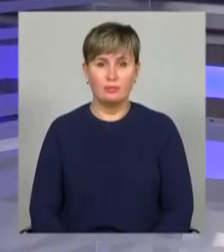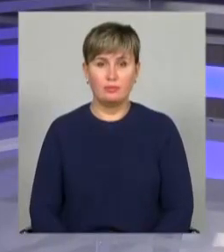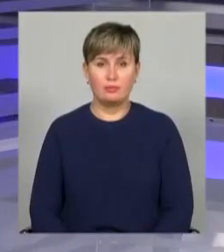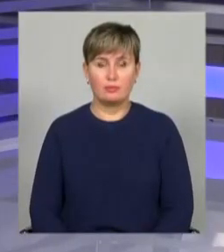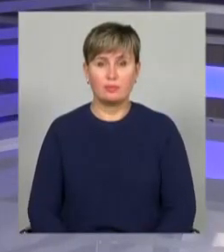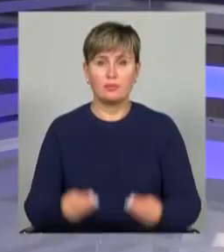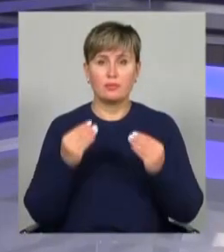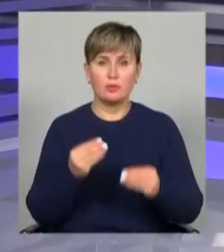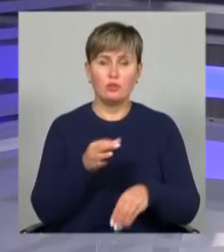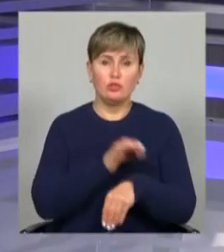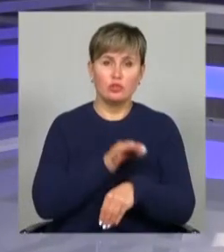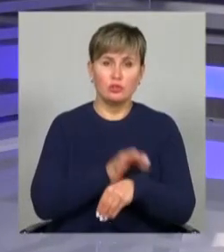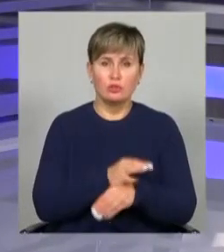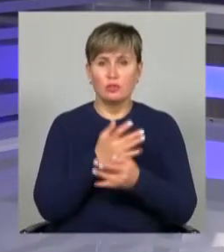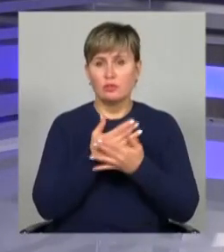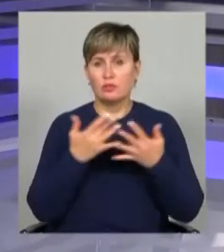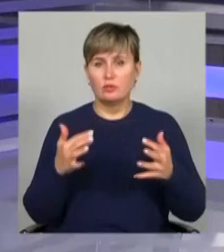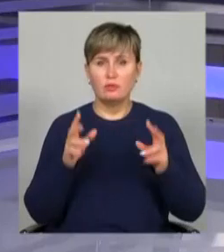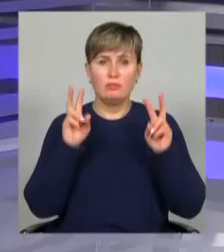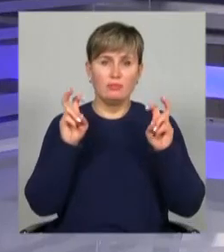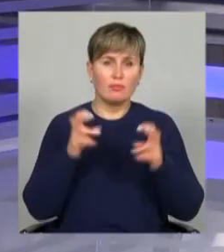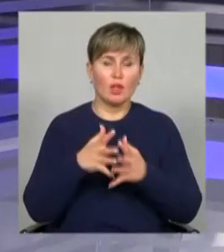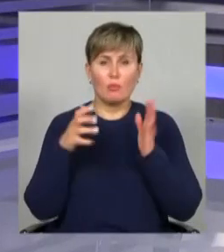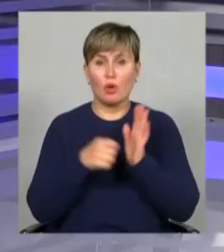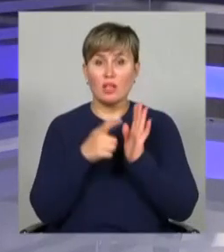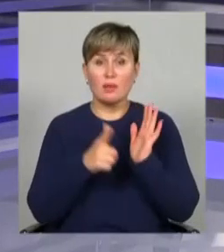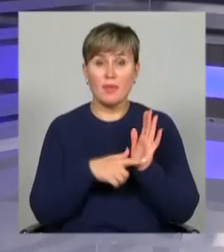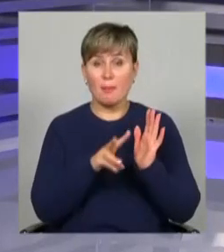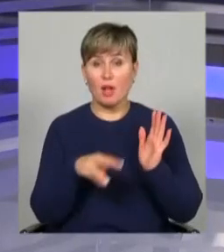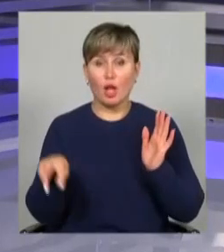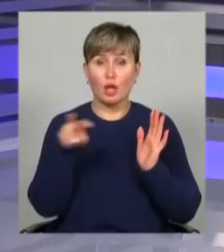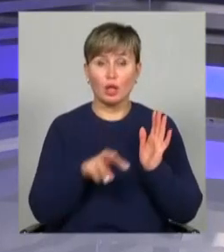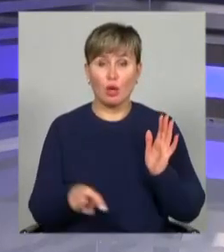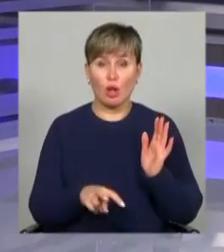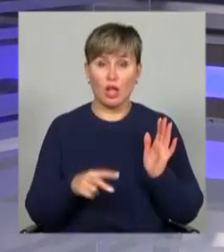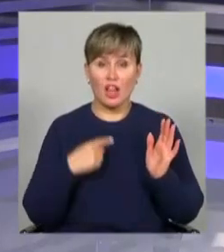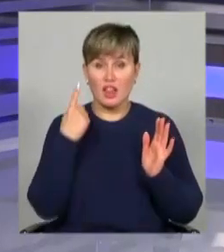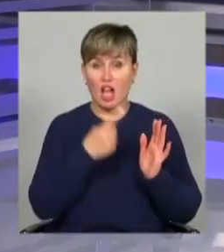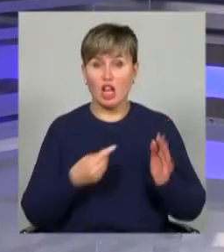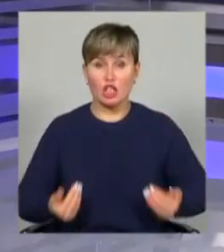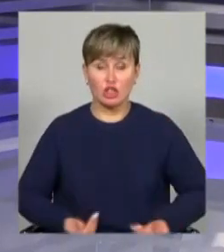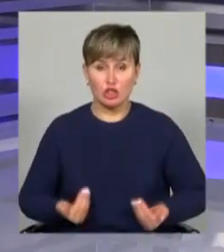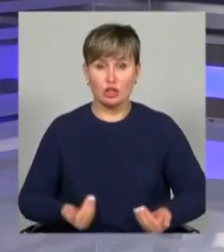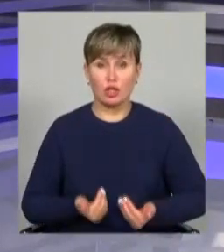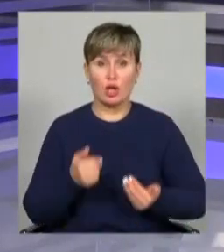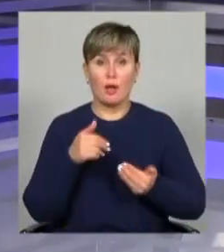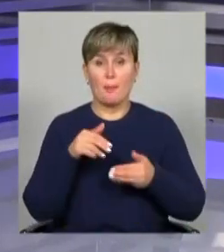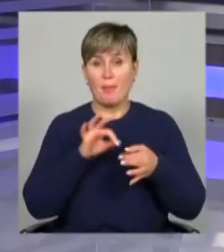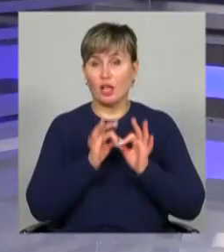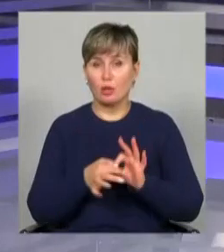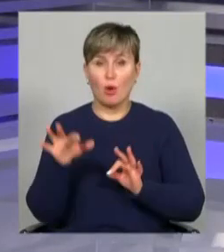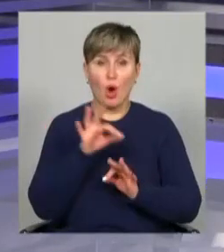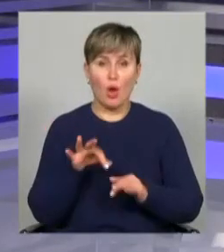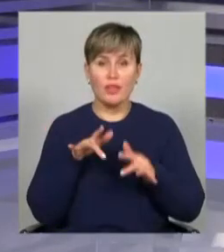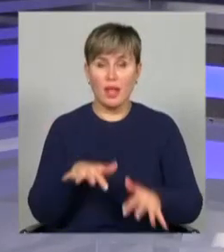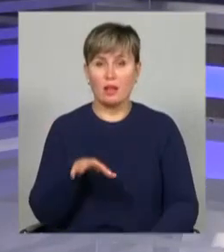Элитные часы, золотые слитки, антиквариаты и более 17 миллионов долларов наличными. Подробности по делу Карима Масимова